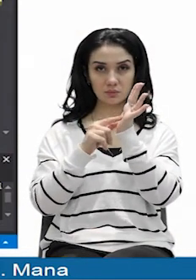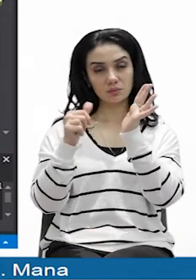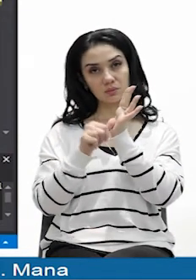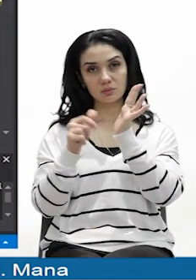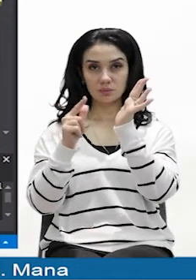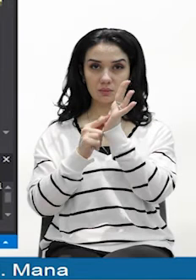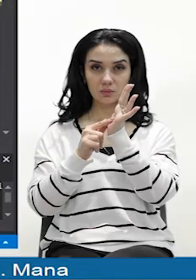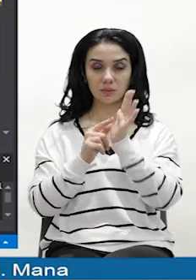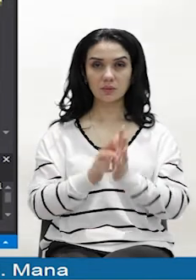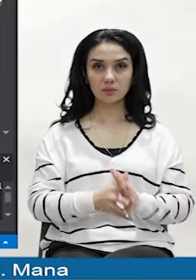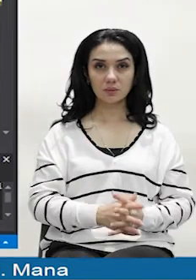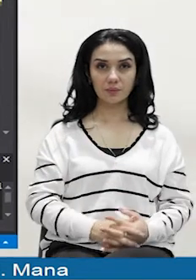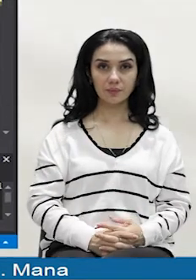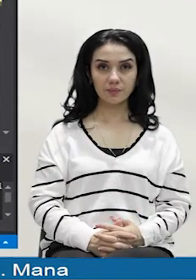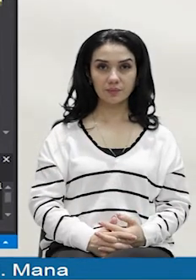6, 7,